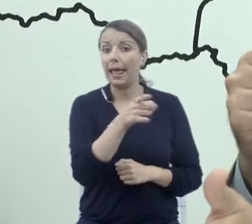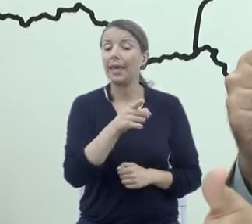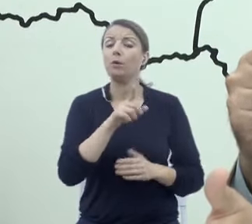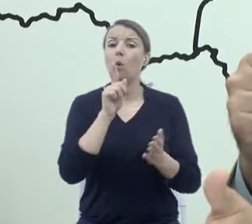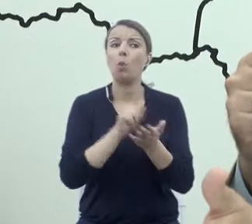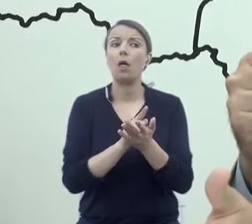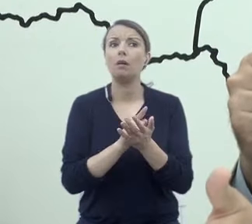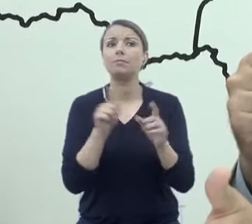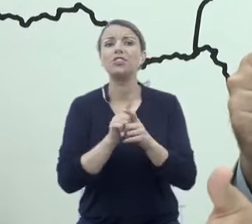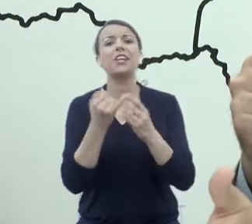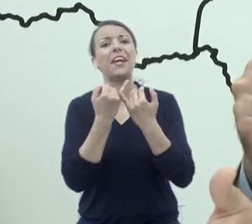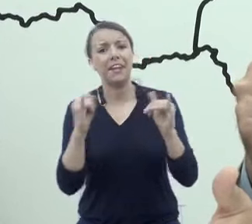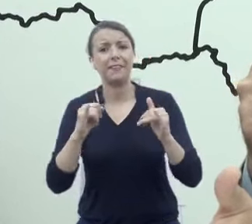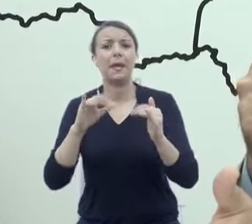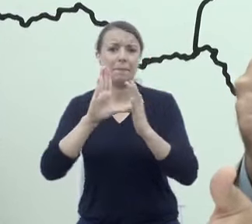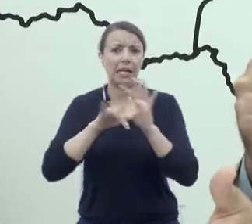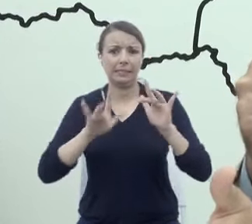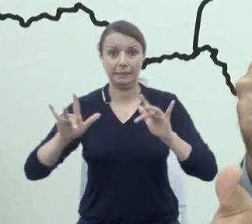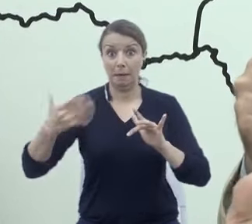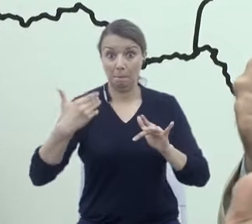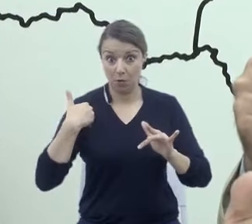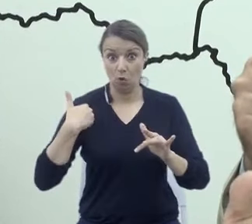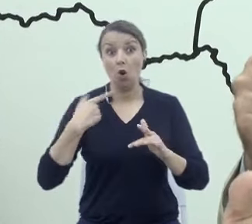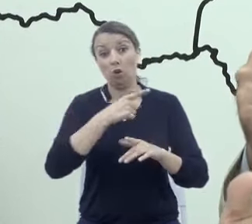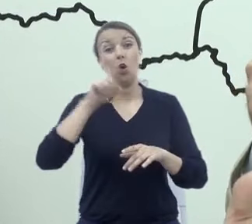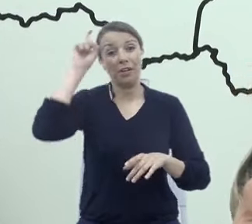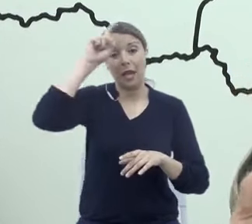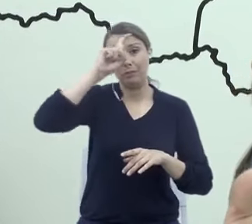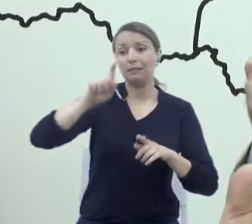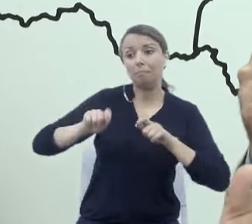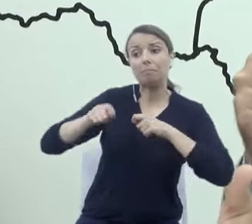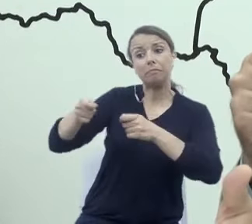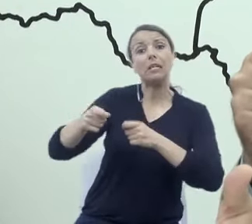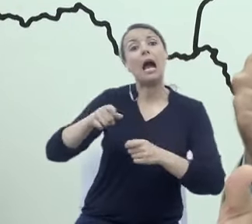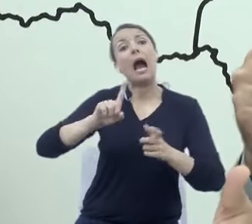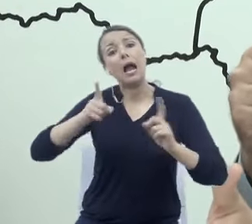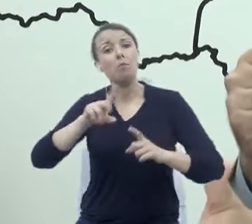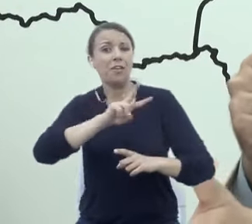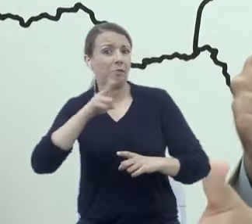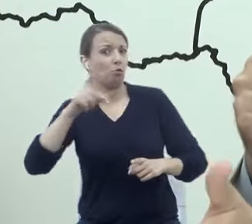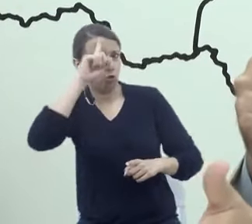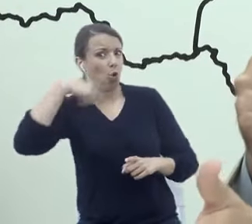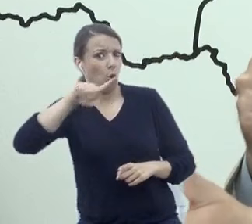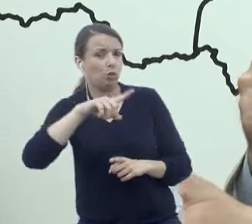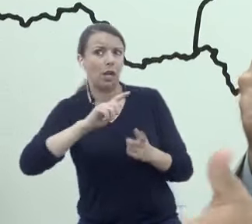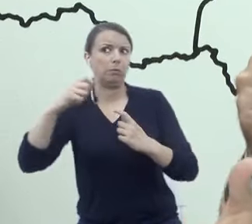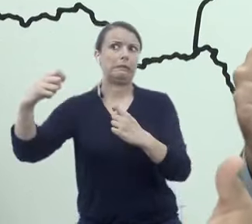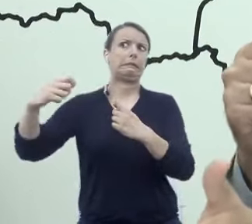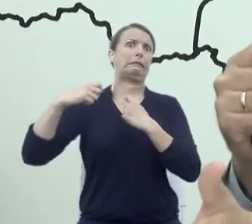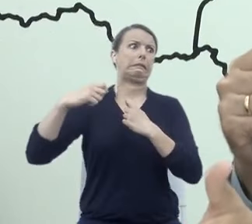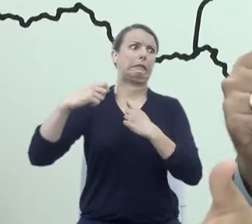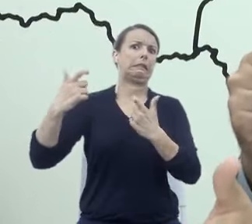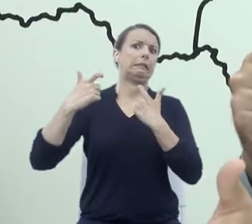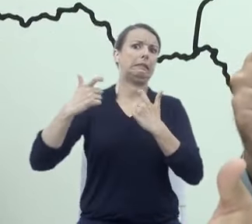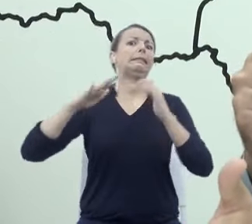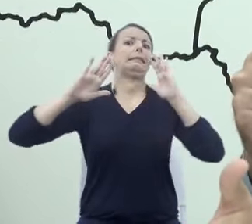miejscowościach, niektórych ludzi, którzy albo pod przymusem, albo widząc w tym dla siebie szansę